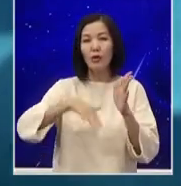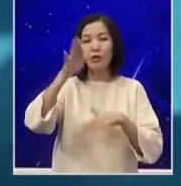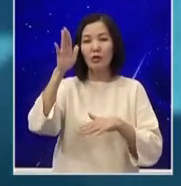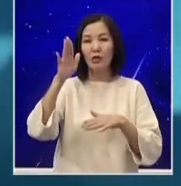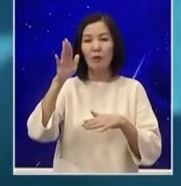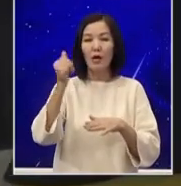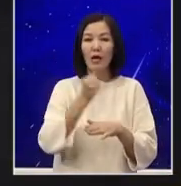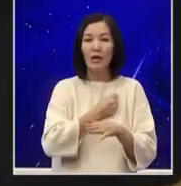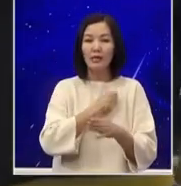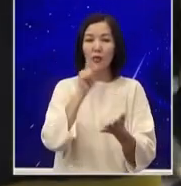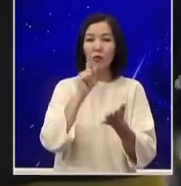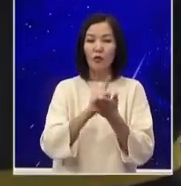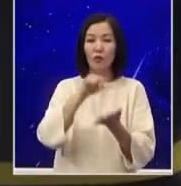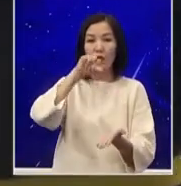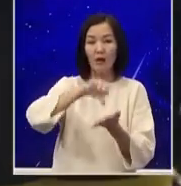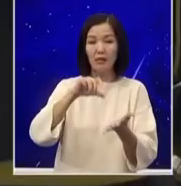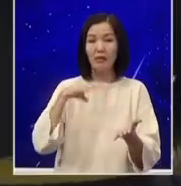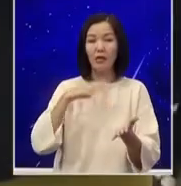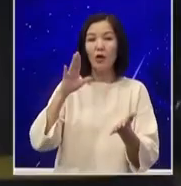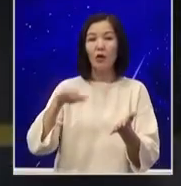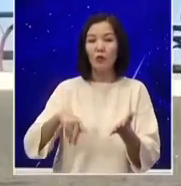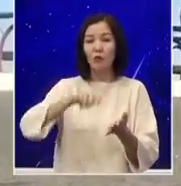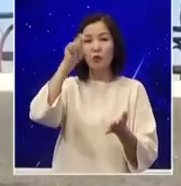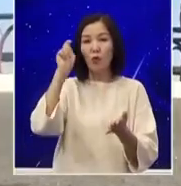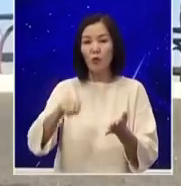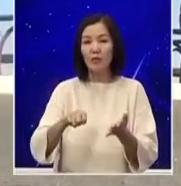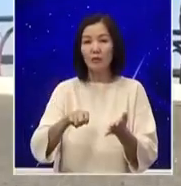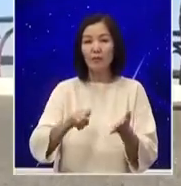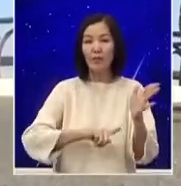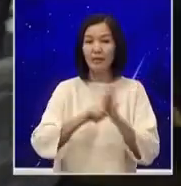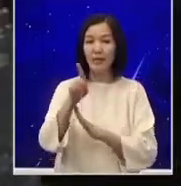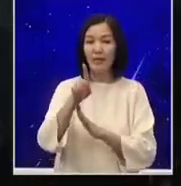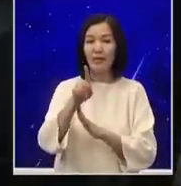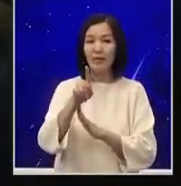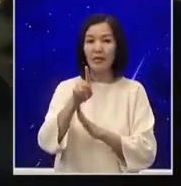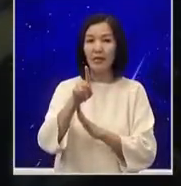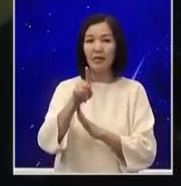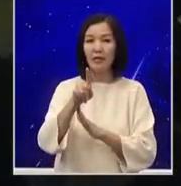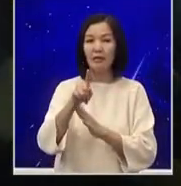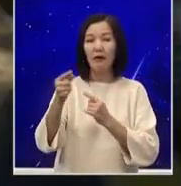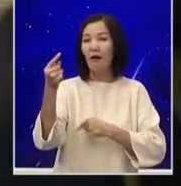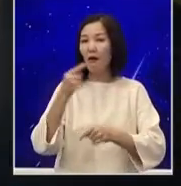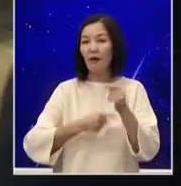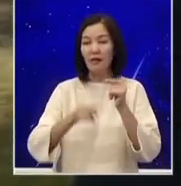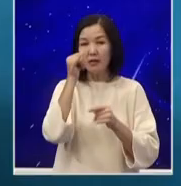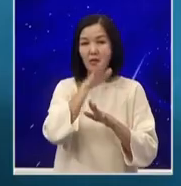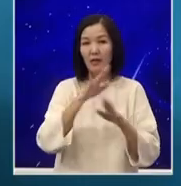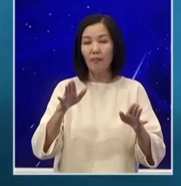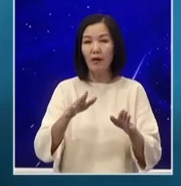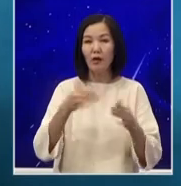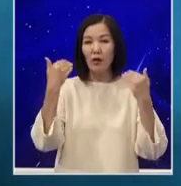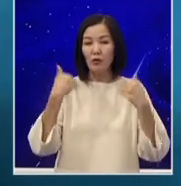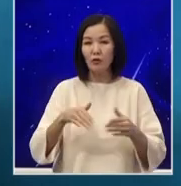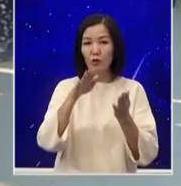алдындағы борышын өтеуге аттаныпты. Алайда сұм соғыстың құрығына ілініп, жауынгер қайтпай қалады. Оның сүйегі